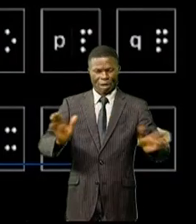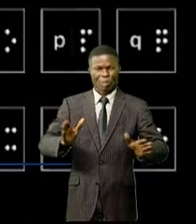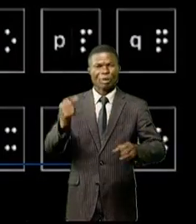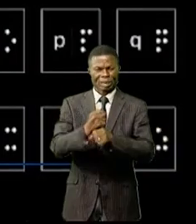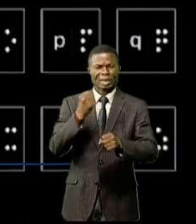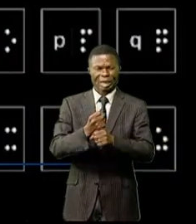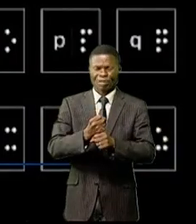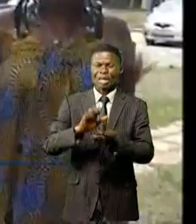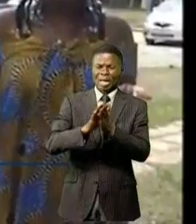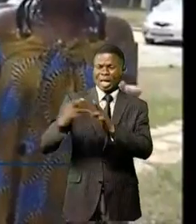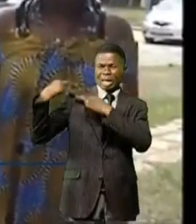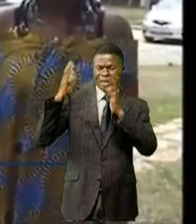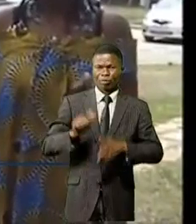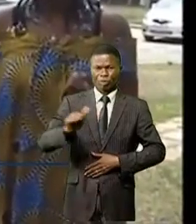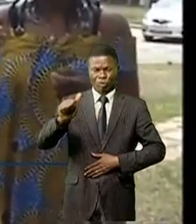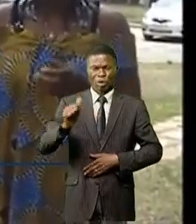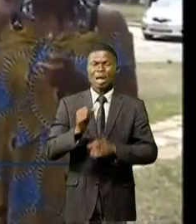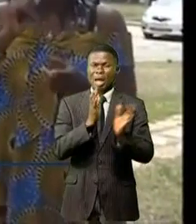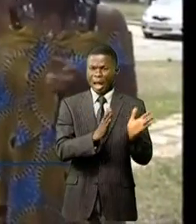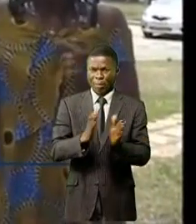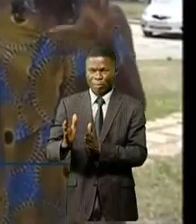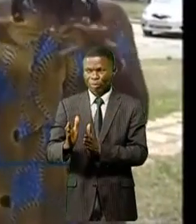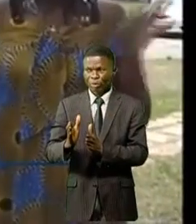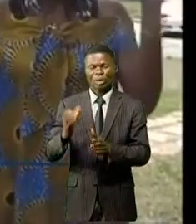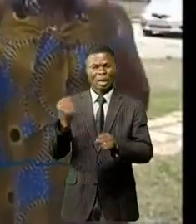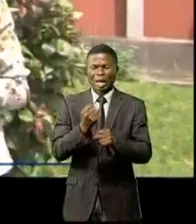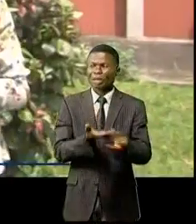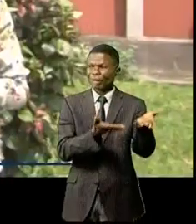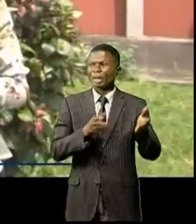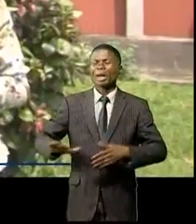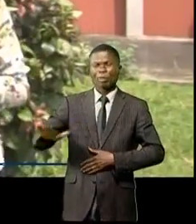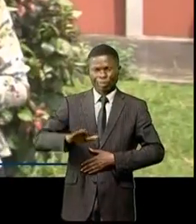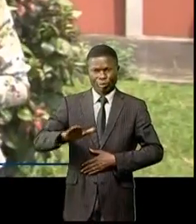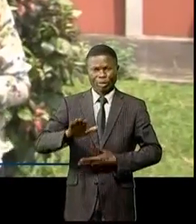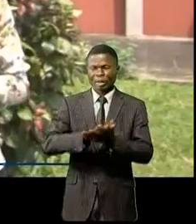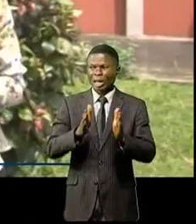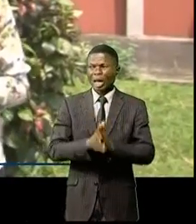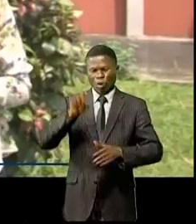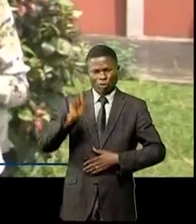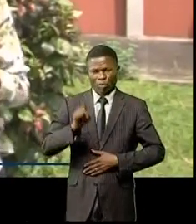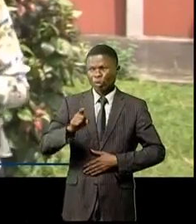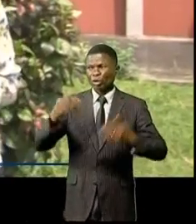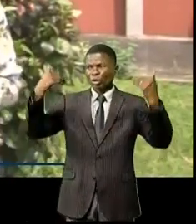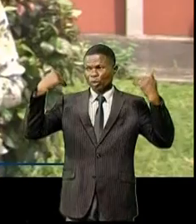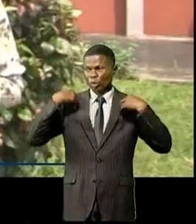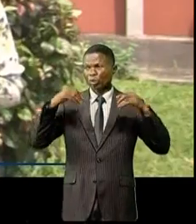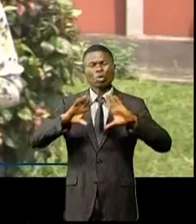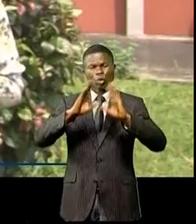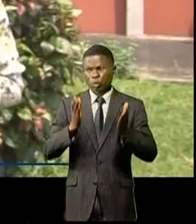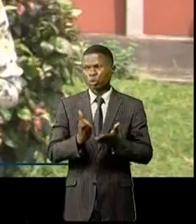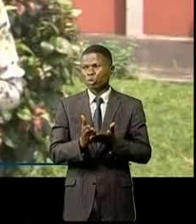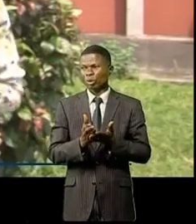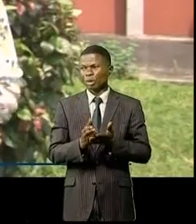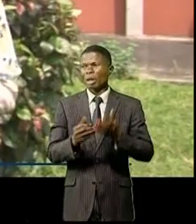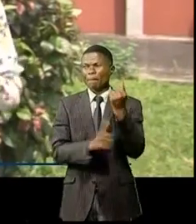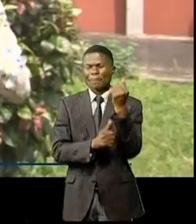toute indépendance et la disposer ainsi à servir son pays. Il devient impérieux que les autorités à tous les niveaux et toute